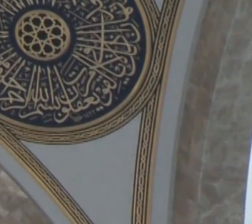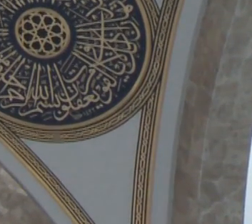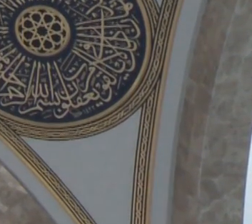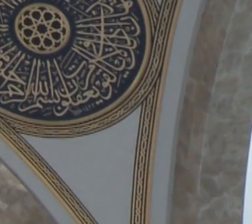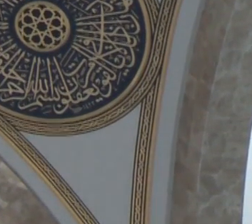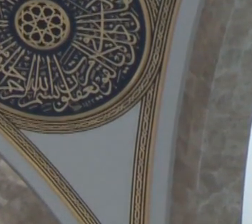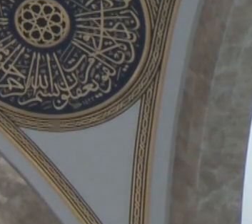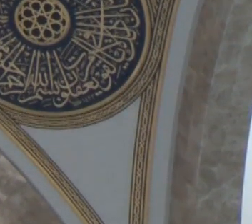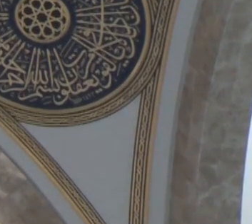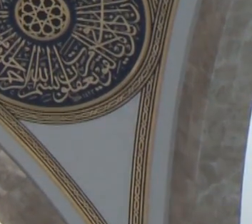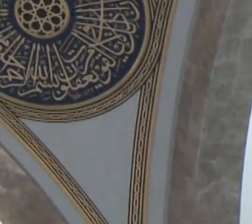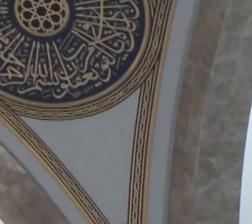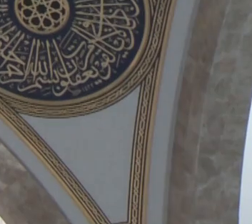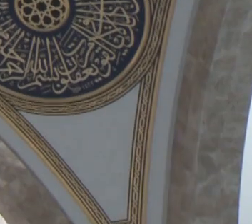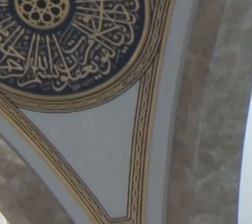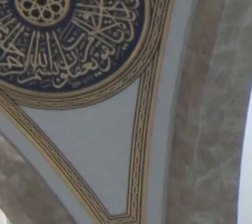Euzubillahimineşşeytanirracim.